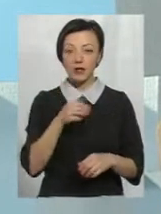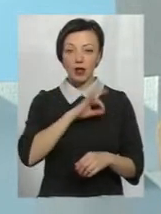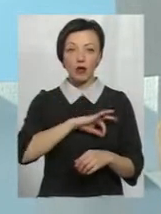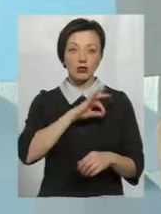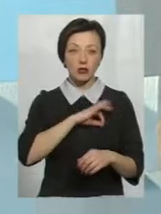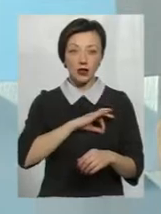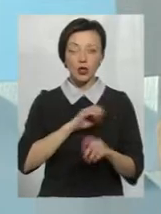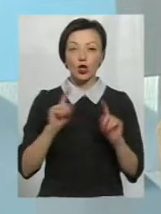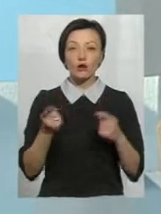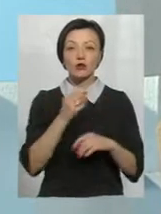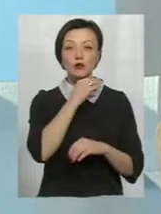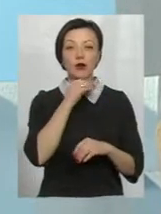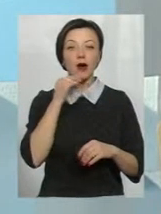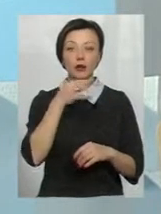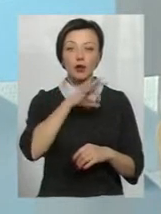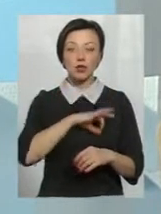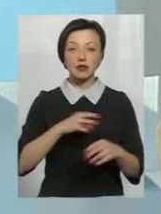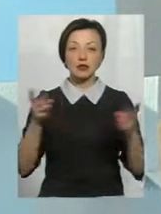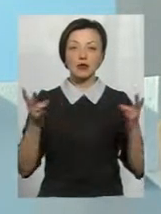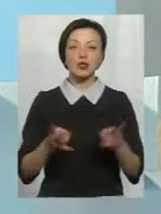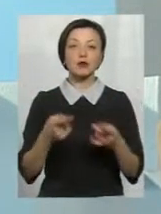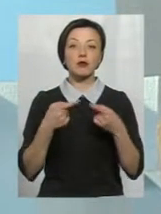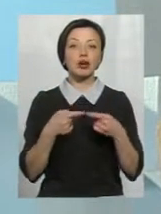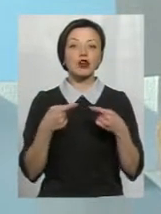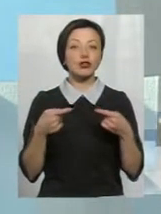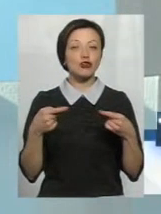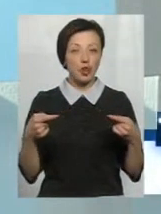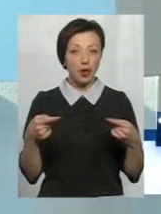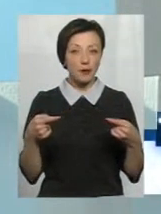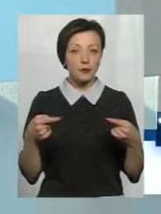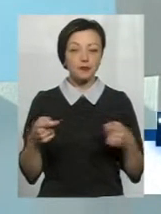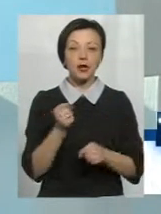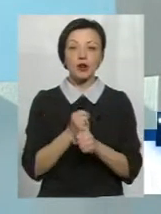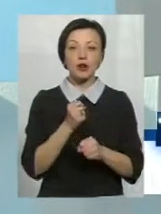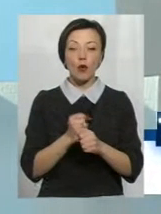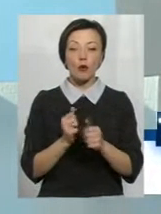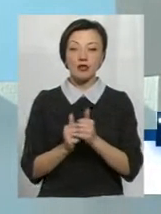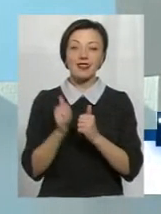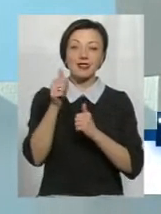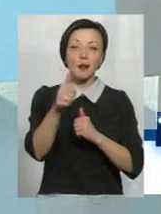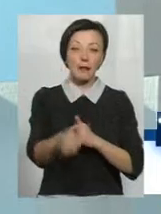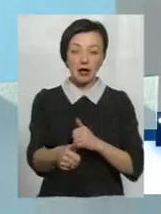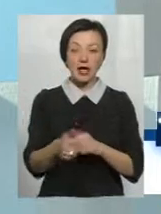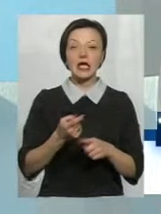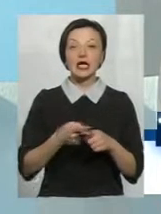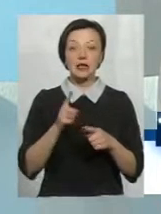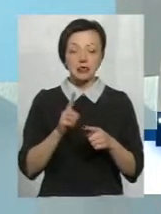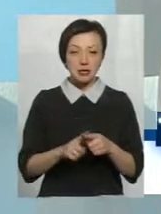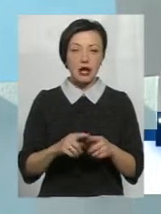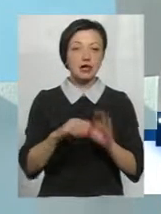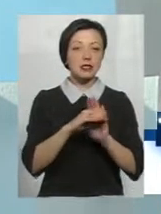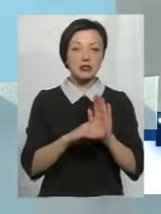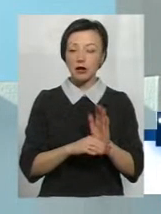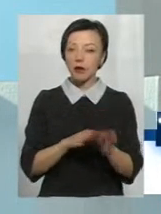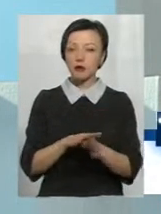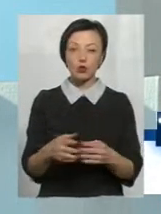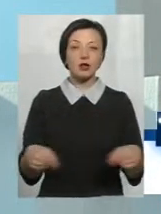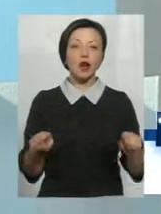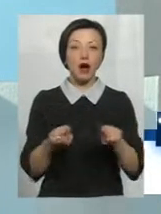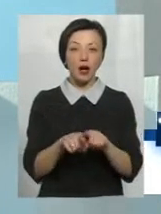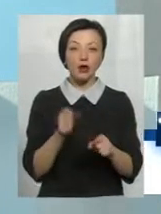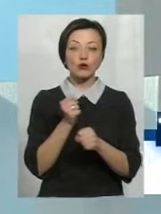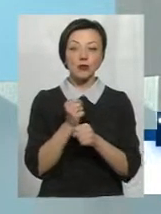користуватися. Дуже багато корисних і потрібних речей робляться на перспективу. І ця система, вона абсолютно така, яка